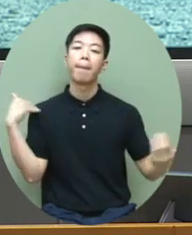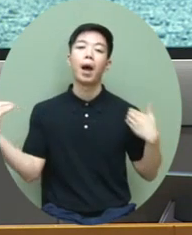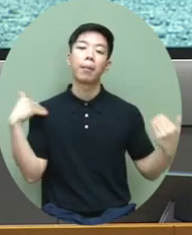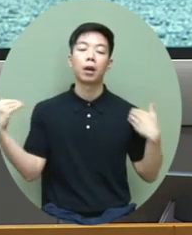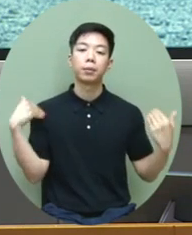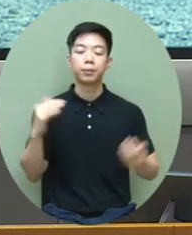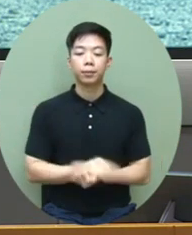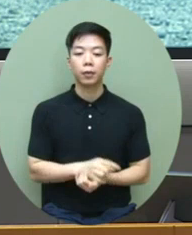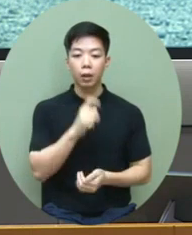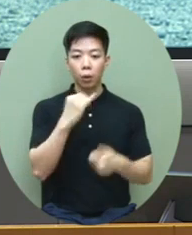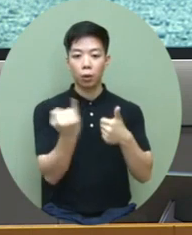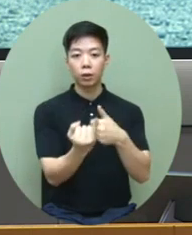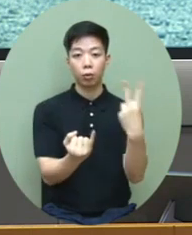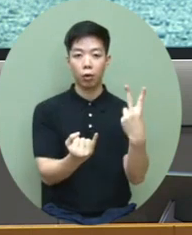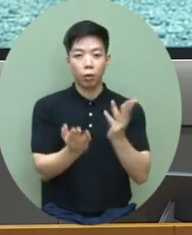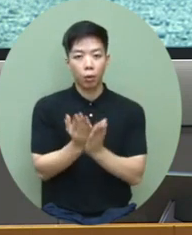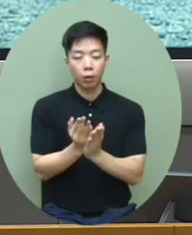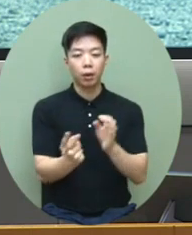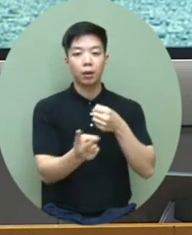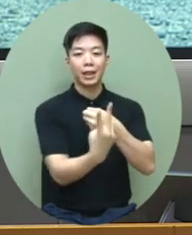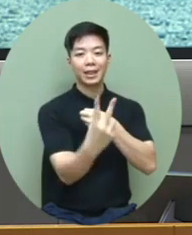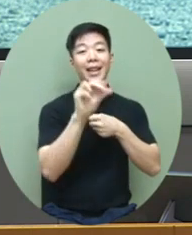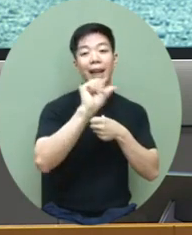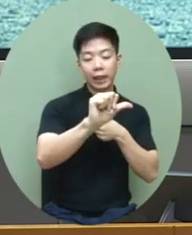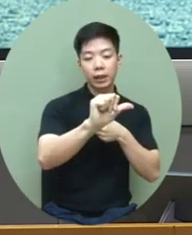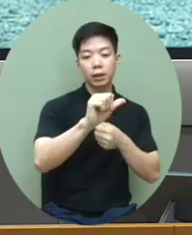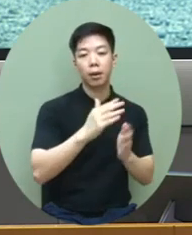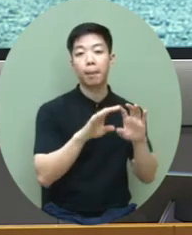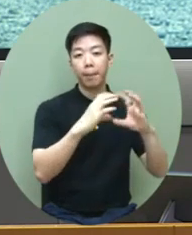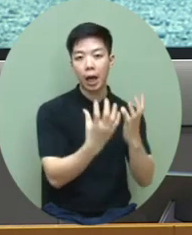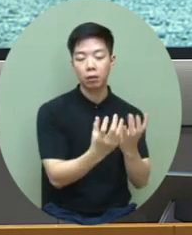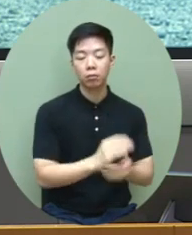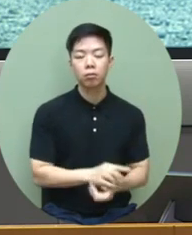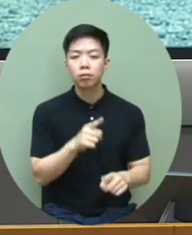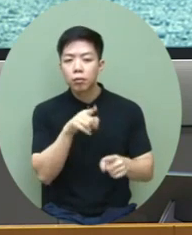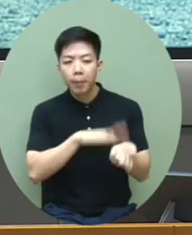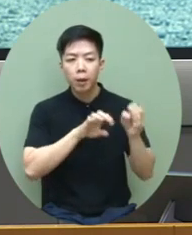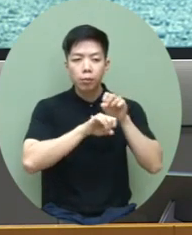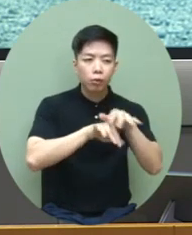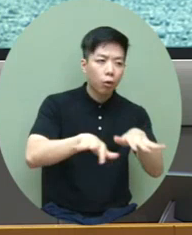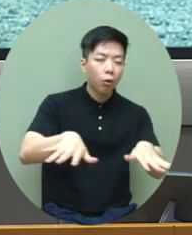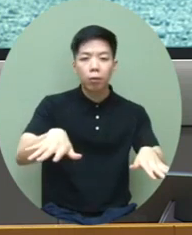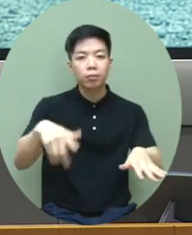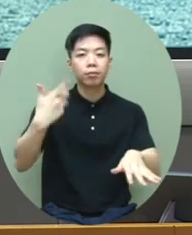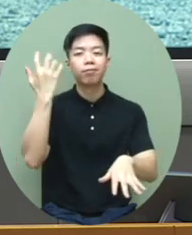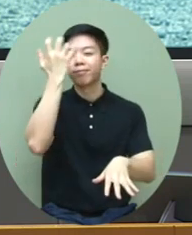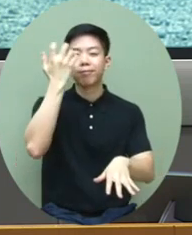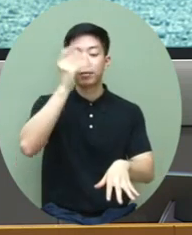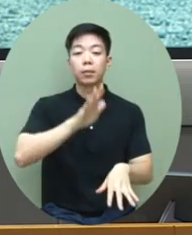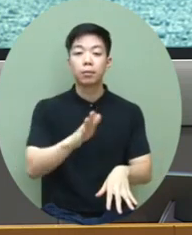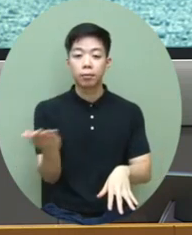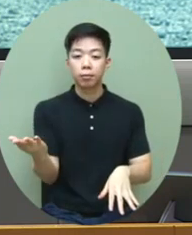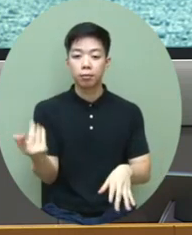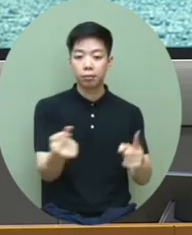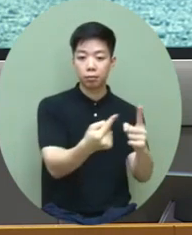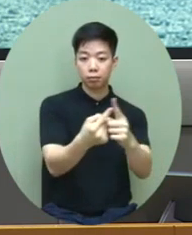都喺讀2A 班啦。咁我哋唔知道究竟個傳播係點，不過就係相關嘅人士有機會